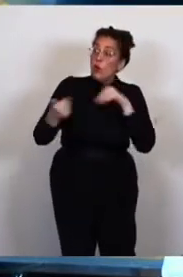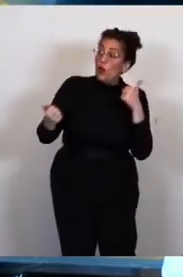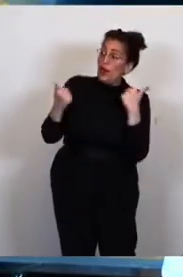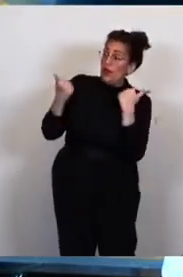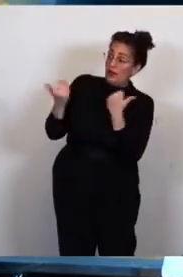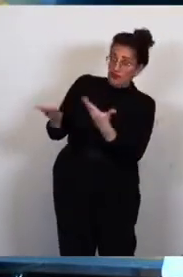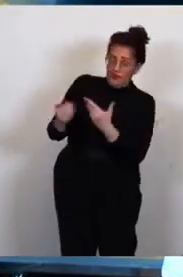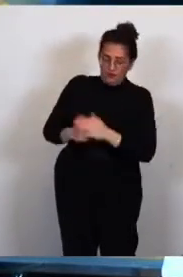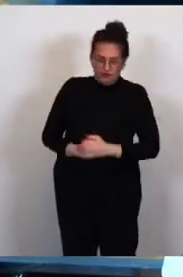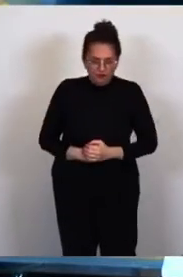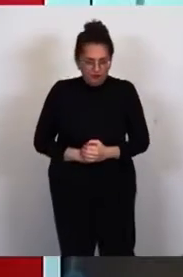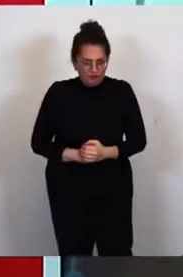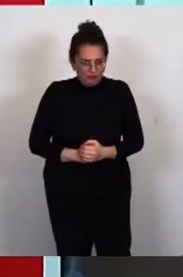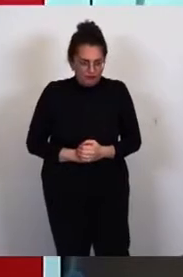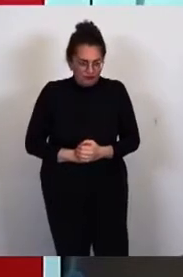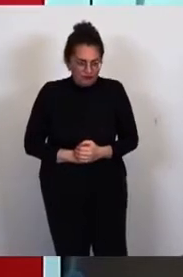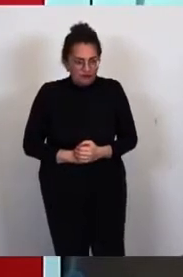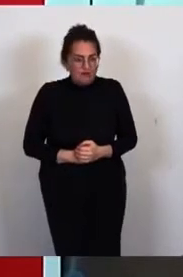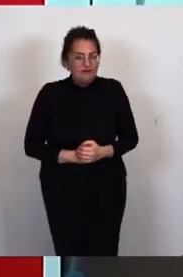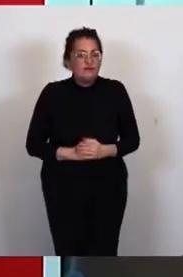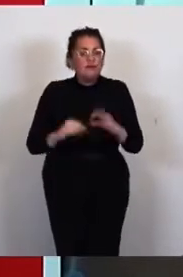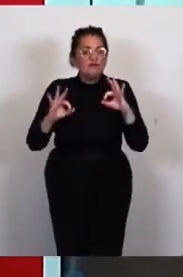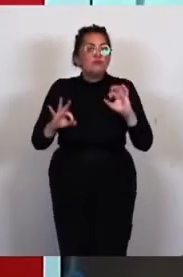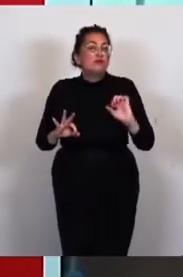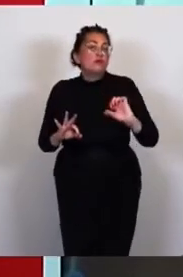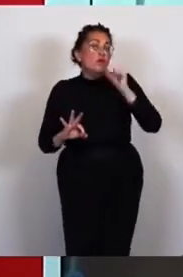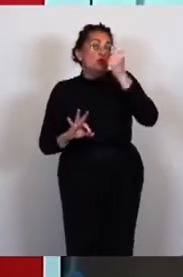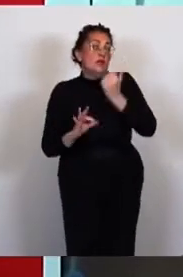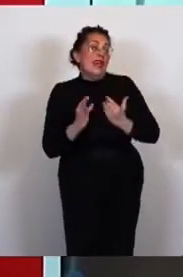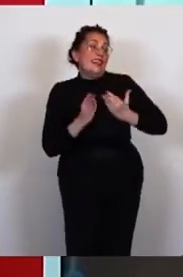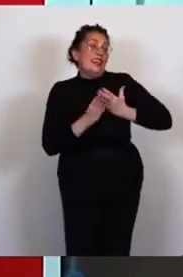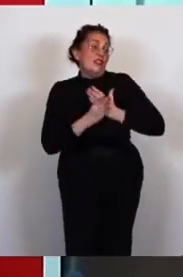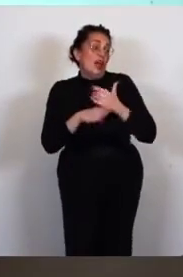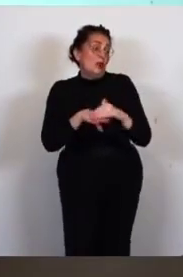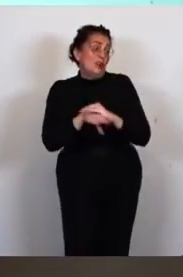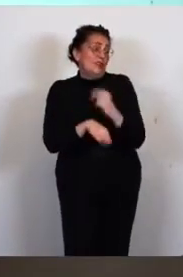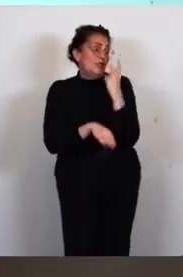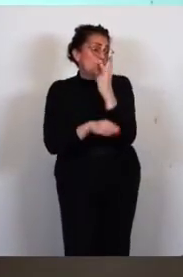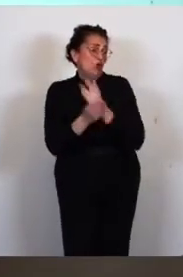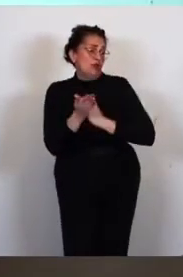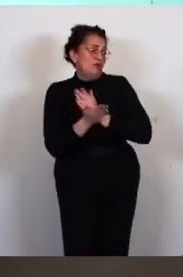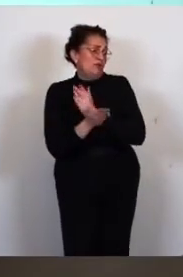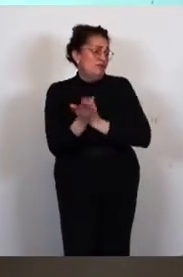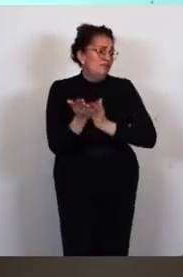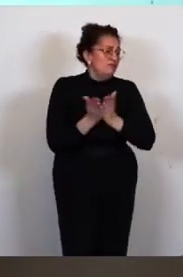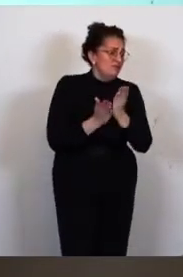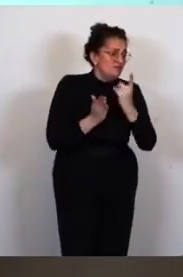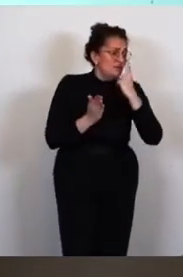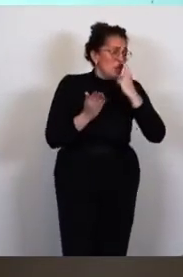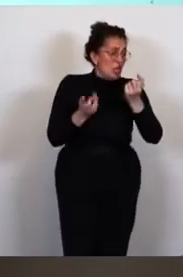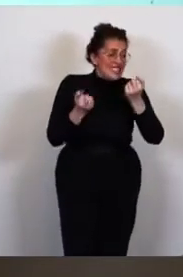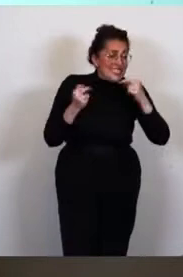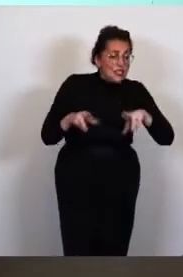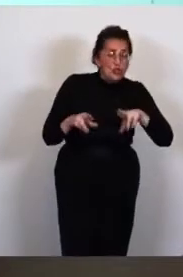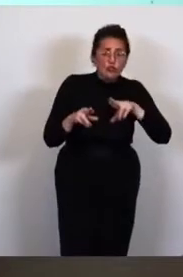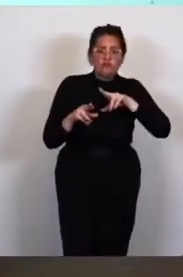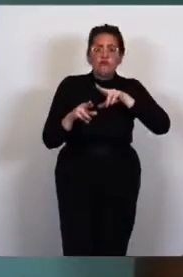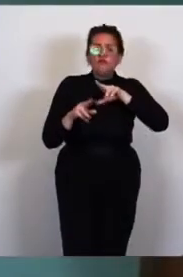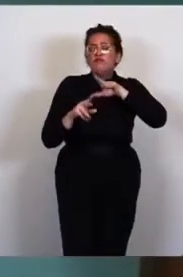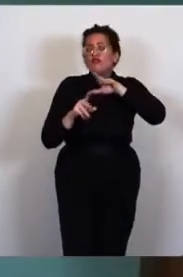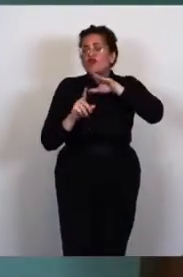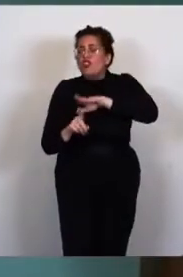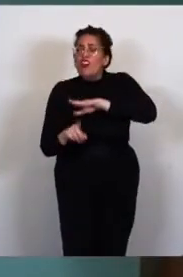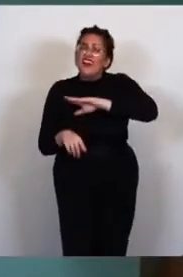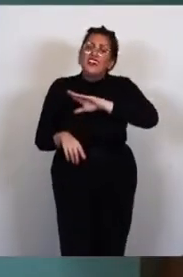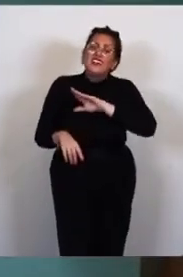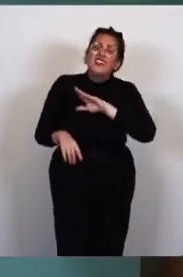Merci. Je voulais intervenir pour deux raisons. La première, c'est parce que je pense que c'est un sujet qui concerne tout le monde, quel que soit le genre. C'est l'occasion de le souligner.